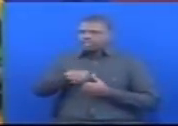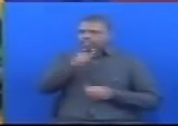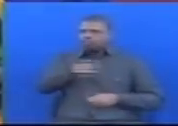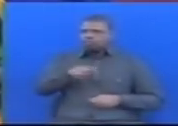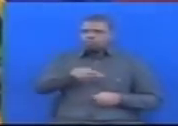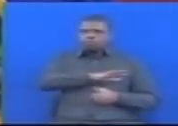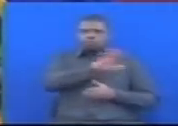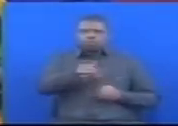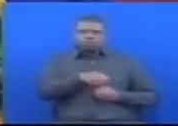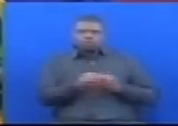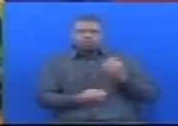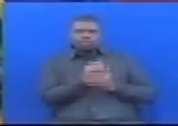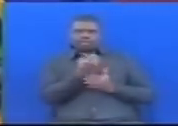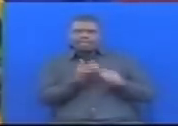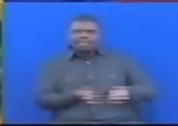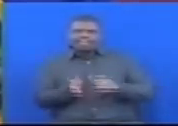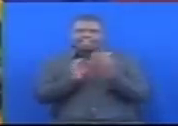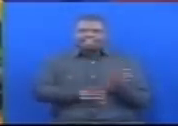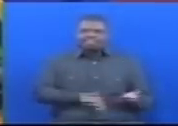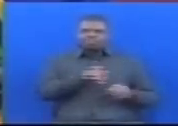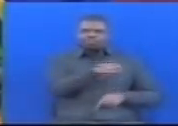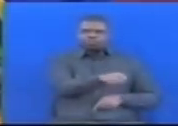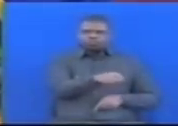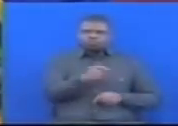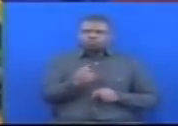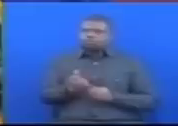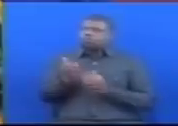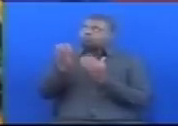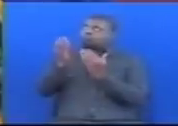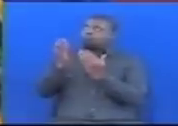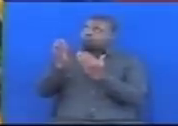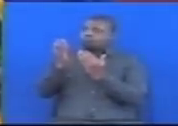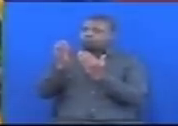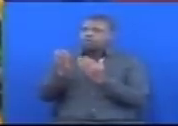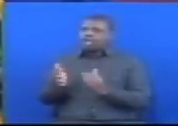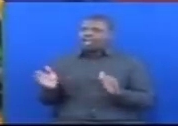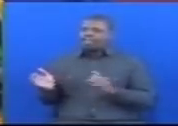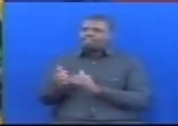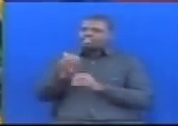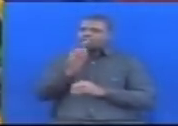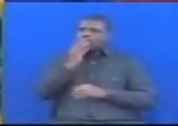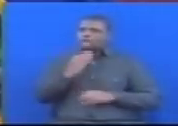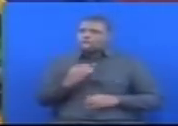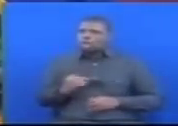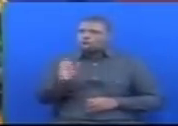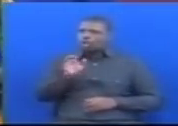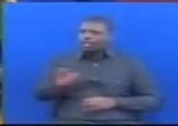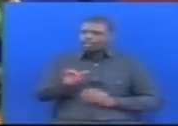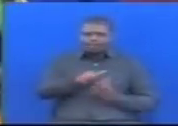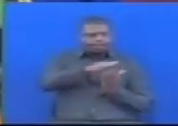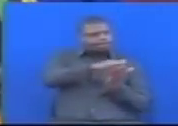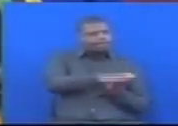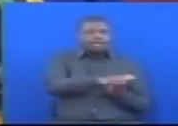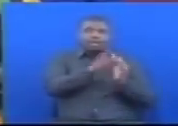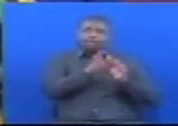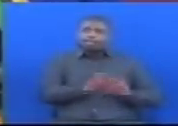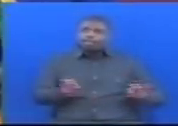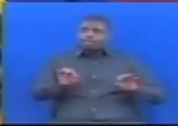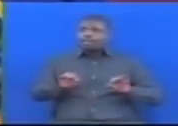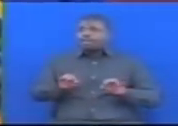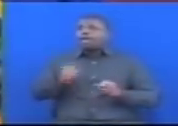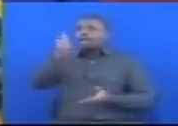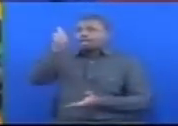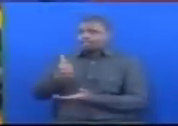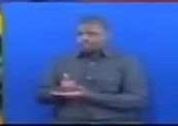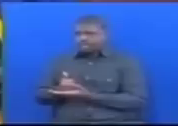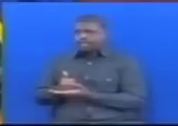ujumla kufuatia kifo hicho, na tunaomba Mwenyezi Mungu aihifadhi roho yake mahali pema peponi. Amina.